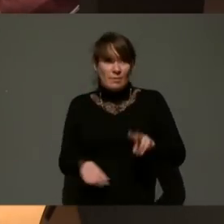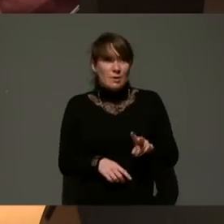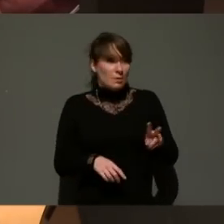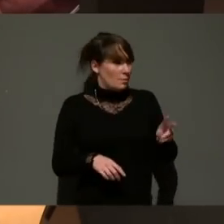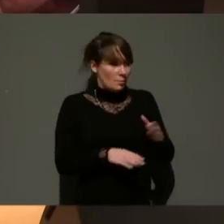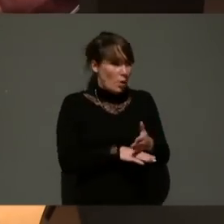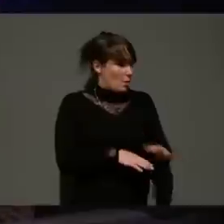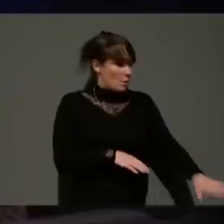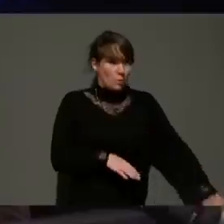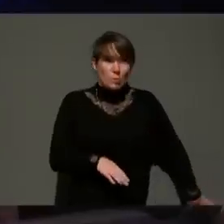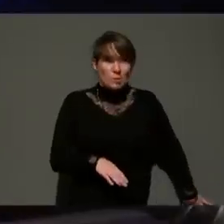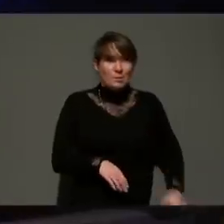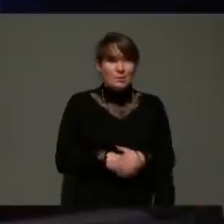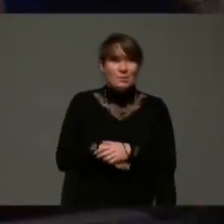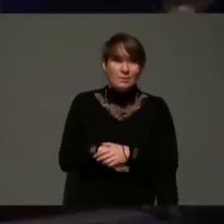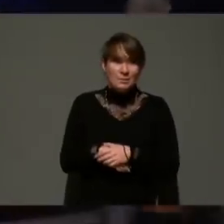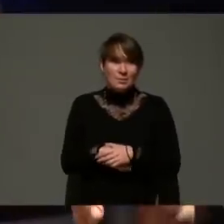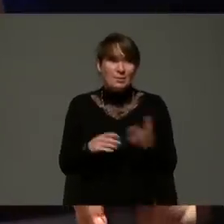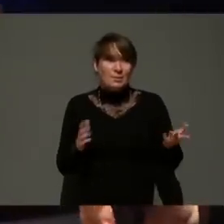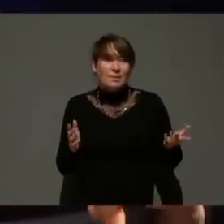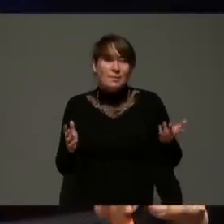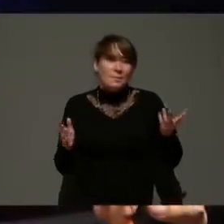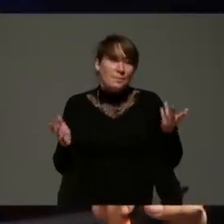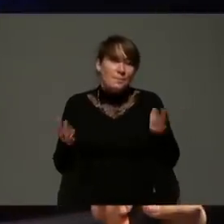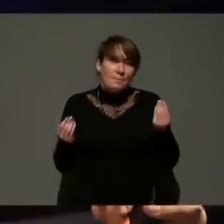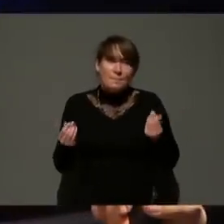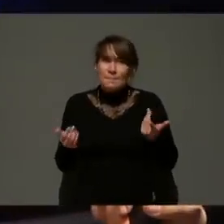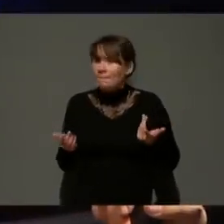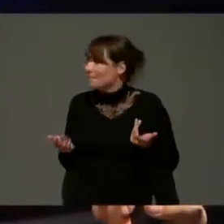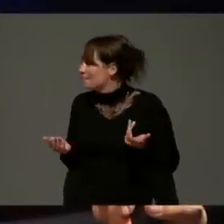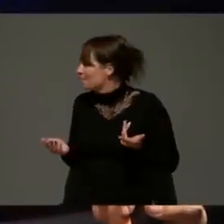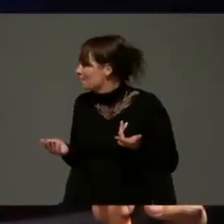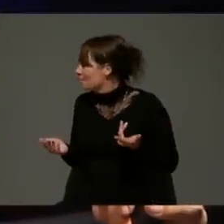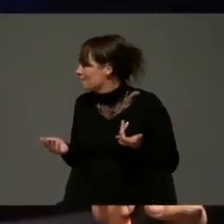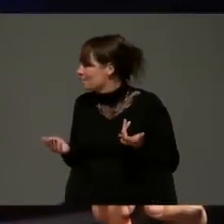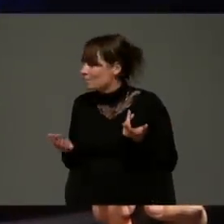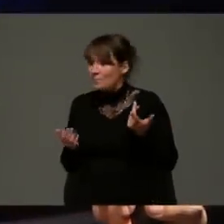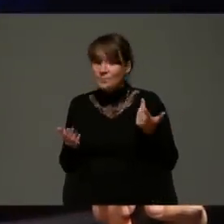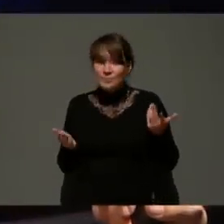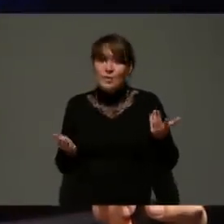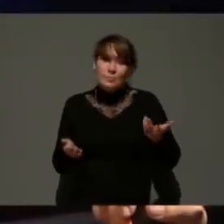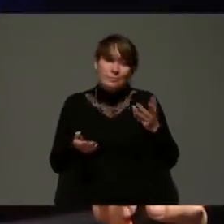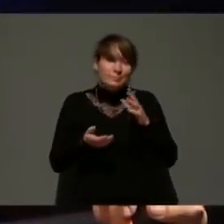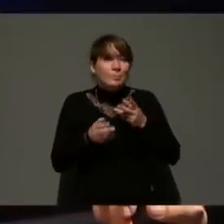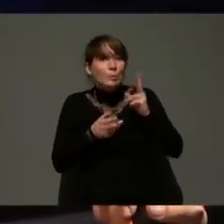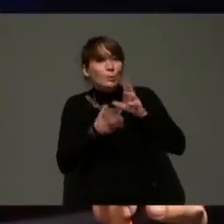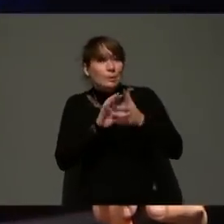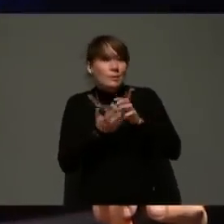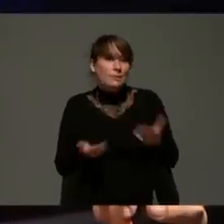très superstitieuse. Non, alors c'est peut-être aussi encore plus complexe que ça, dans la mesure